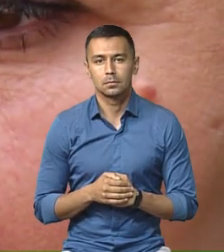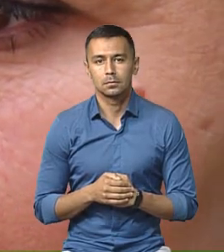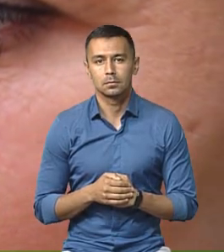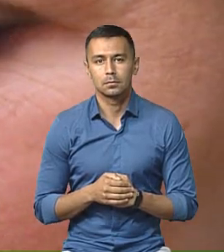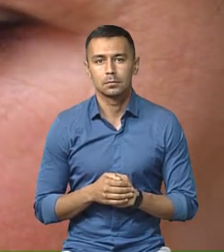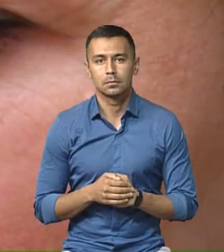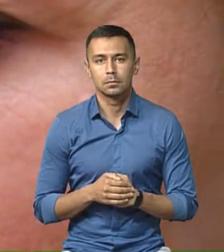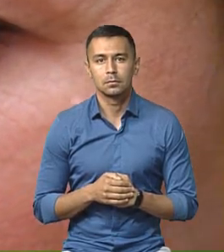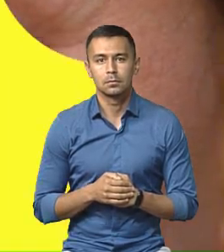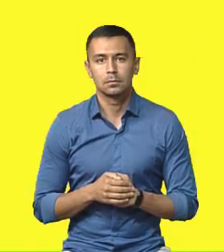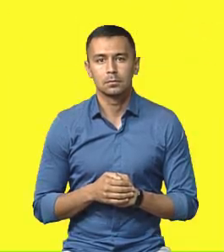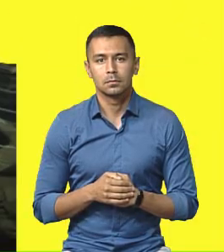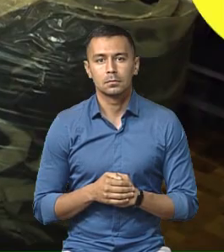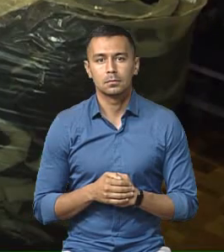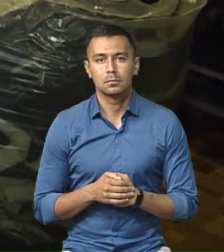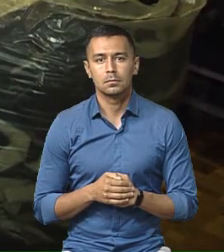Хмельницький.